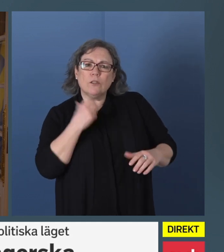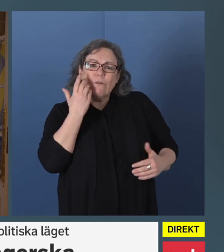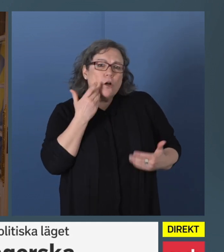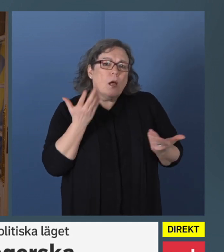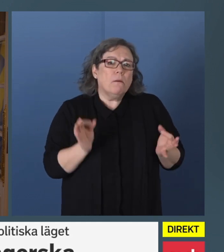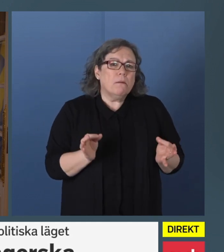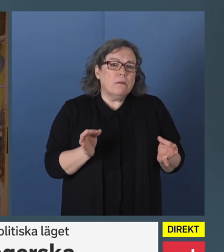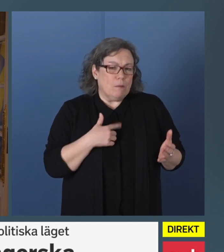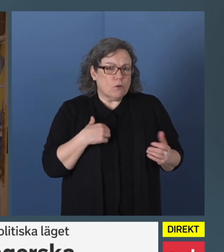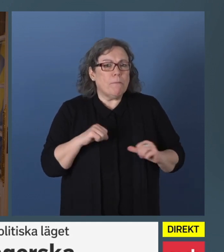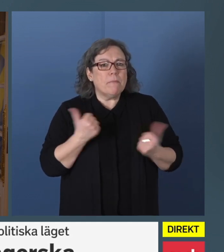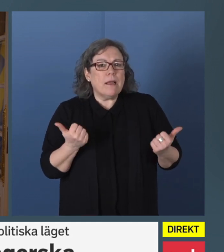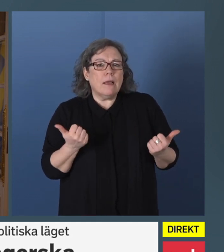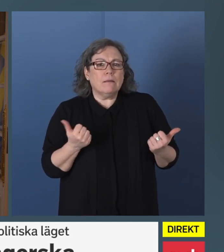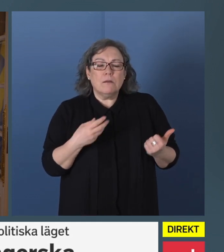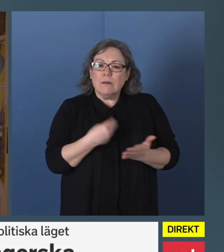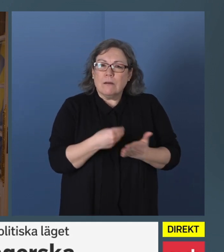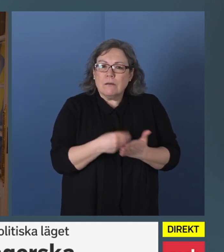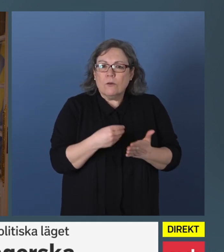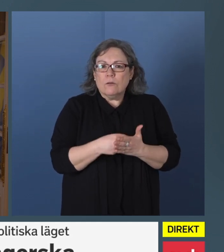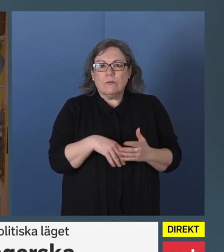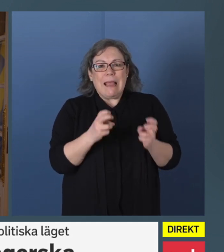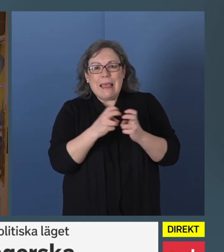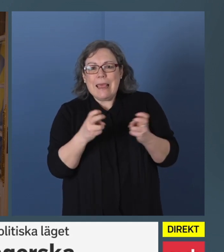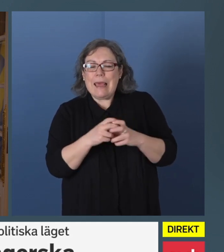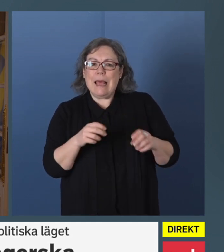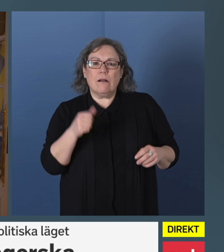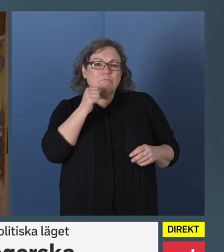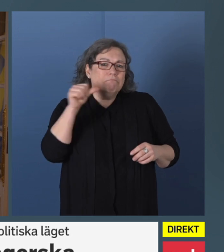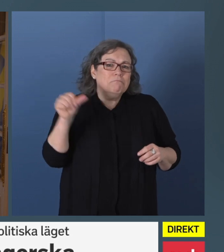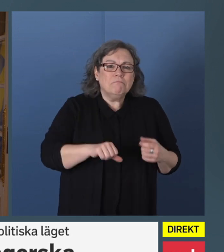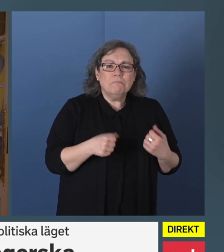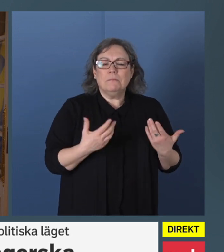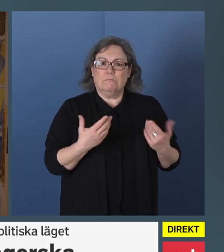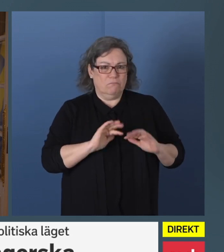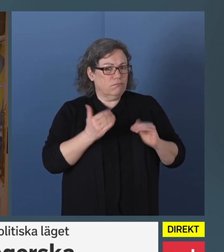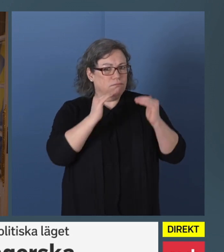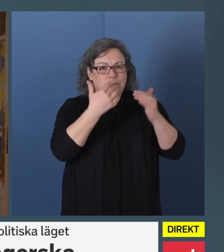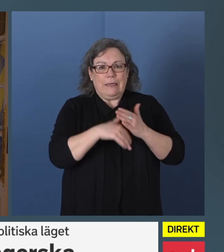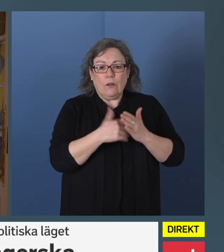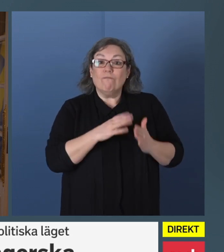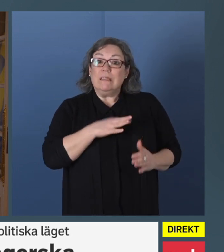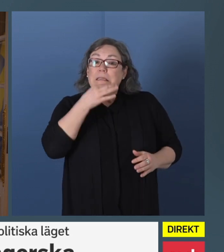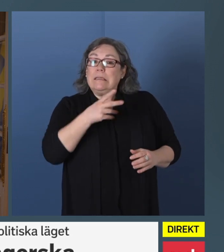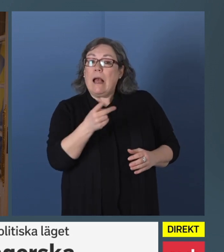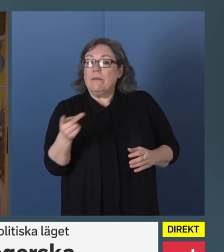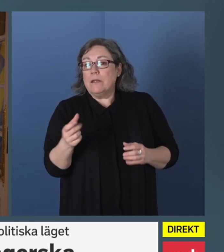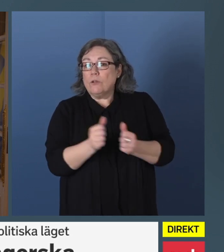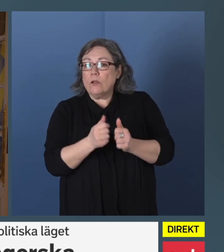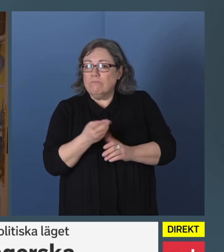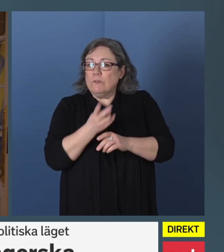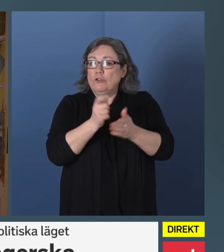Priserna på drivmedel och el stiger redan. Och andra varor kan också bli dyrare, till exempel